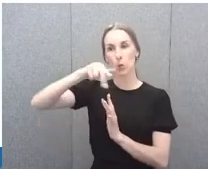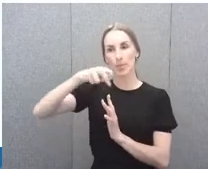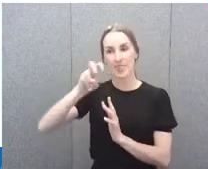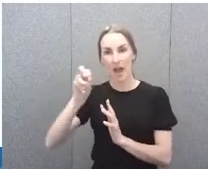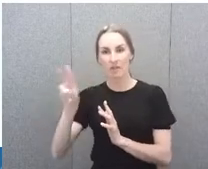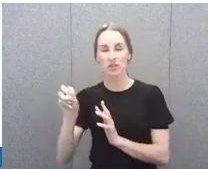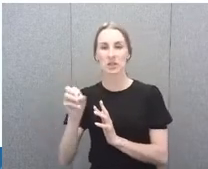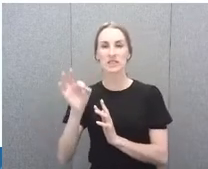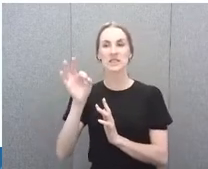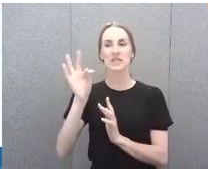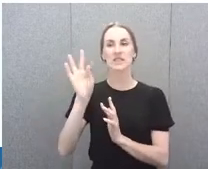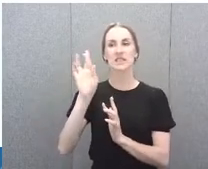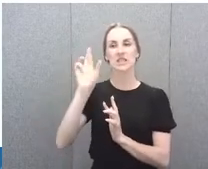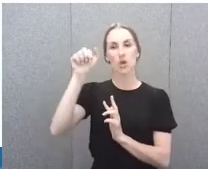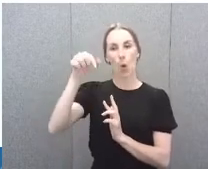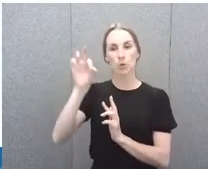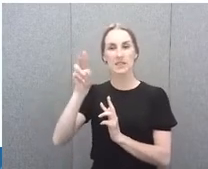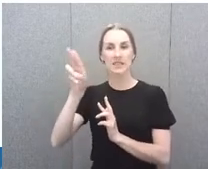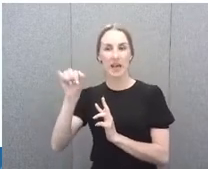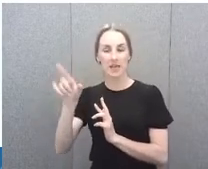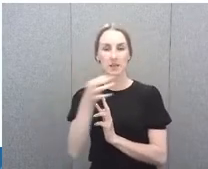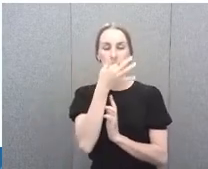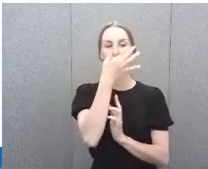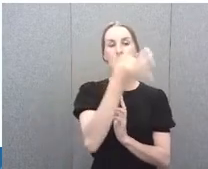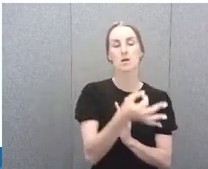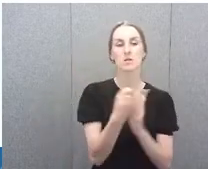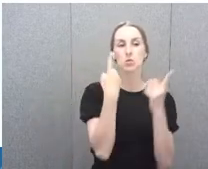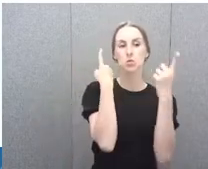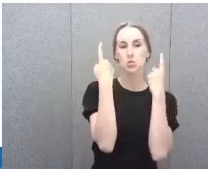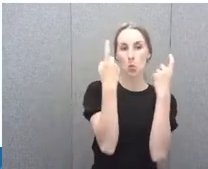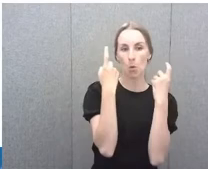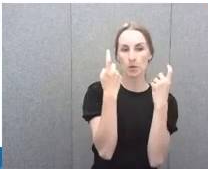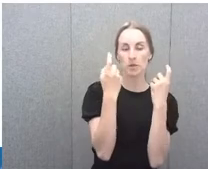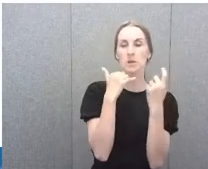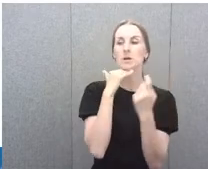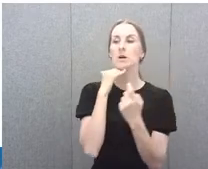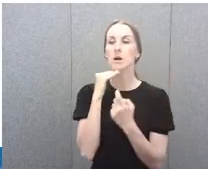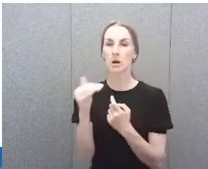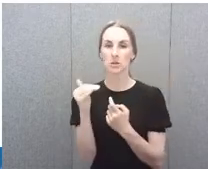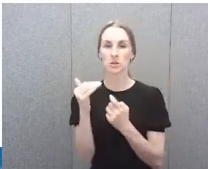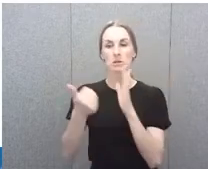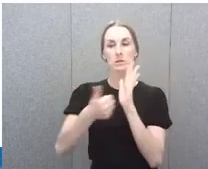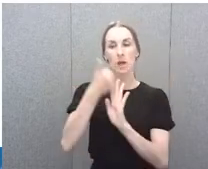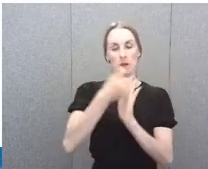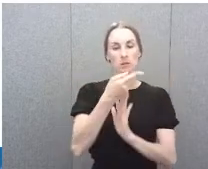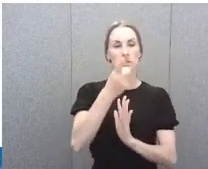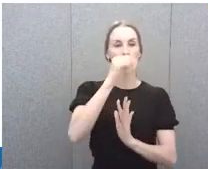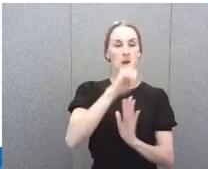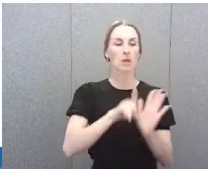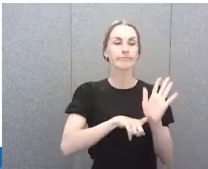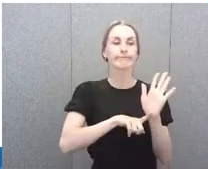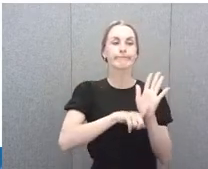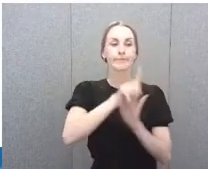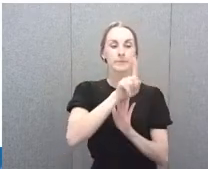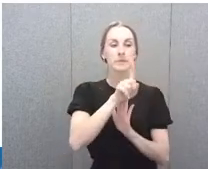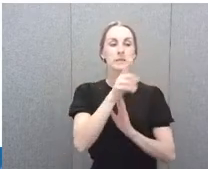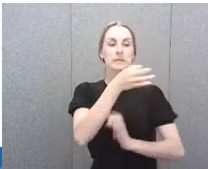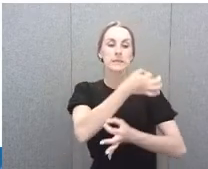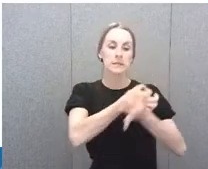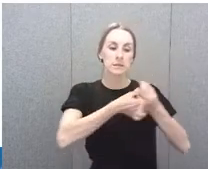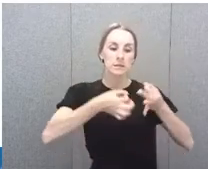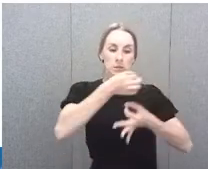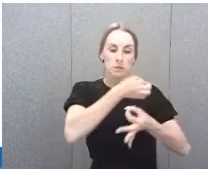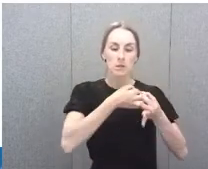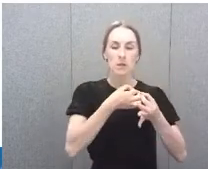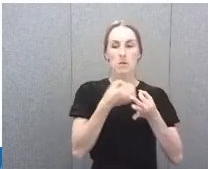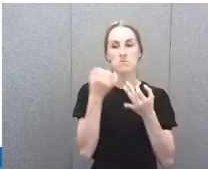Руса Юкнявичене, Роса Остроускайте предоставили много данных, и уважаемая Даля также в начале нашей